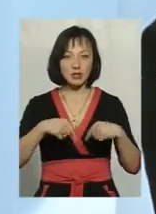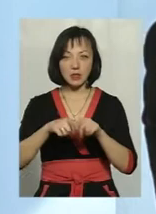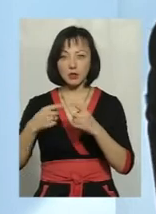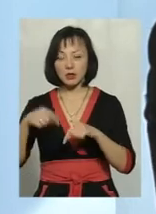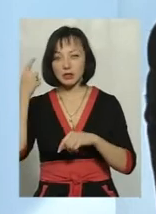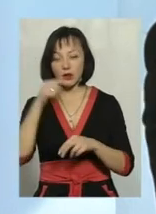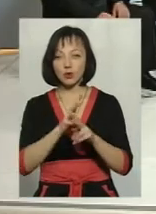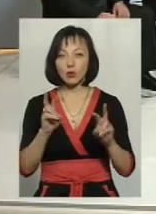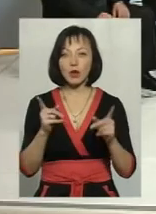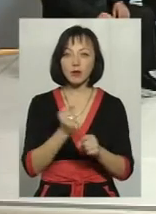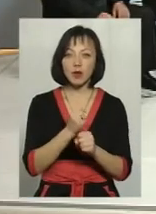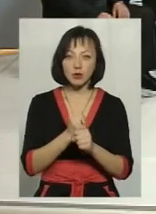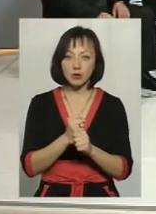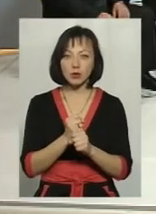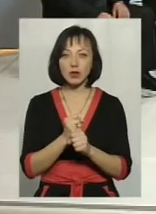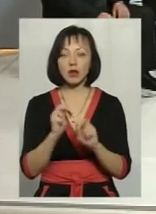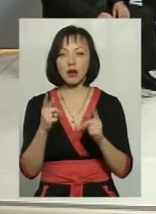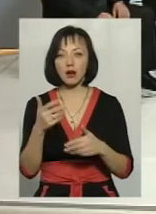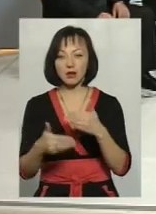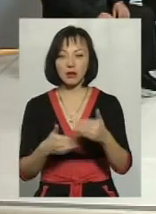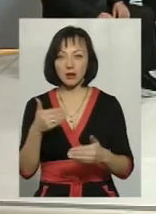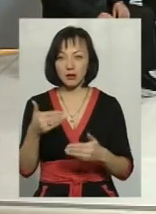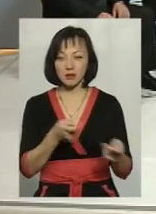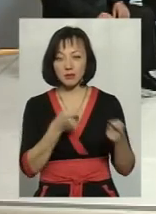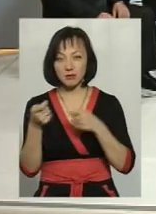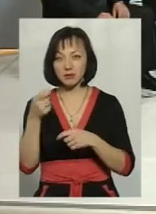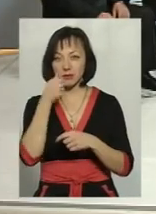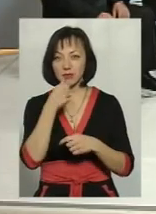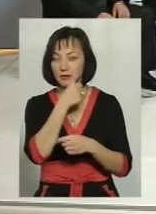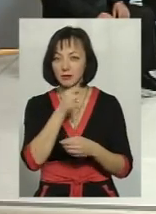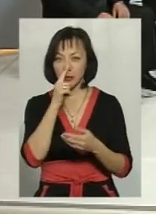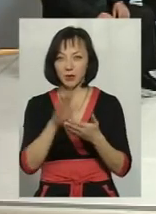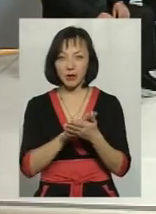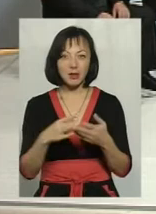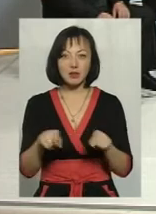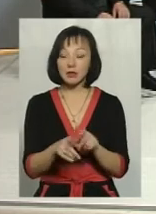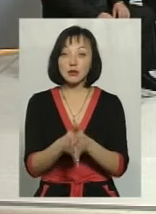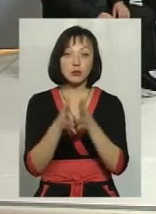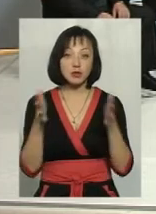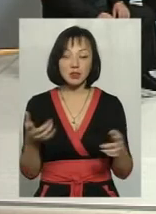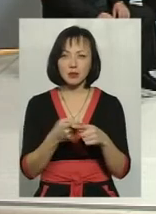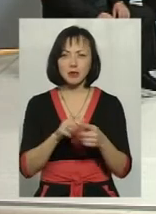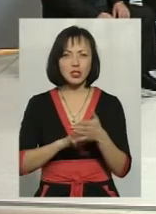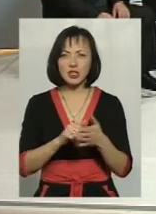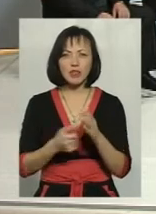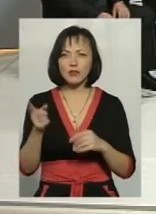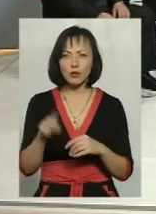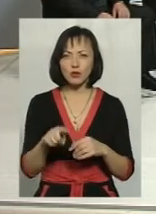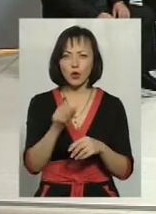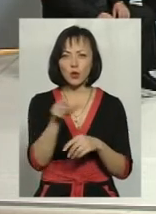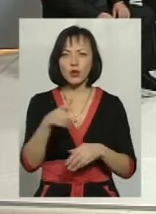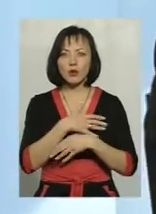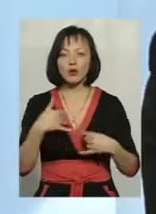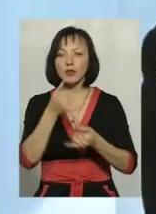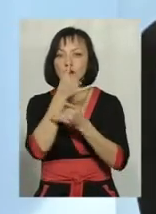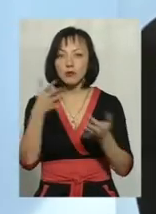хто як працює, як йде потік. Потік нелегальщини настільки збільшується. Та причина не в тому, що люди не хочуть. Вони